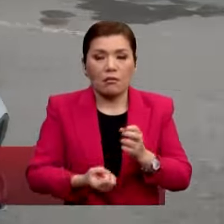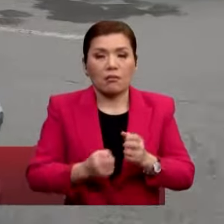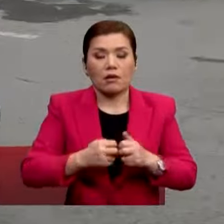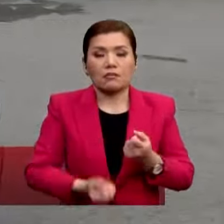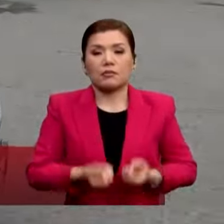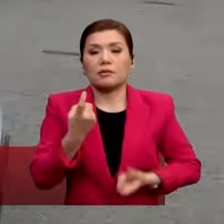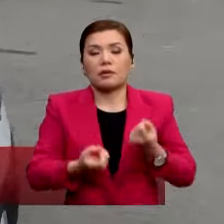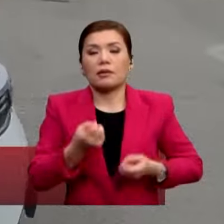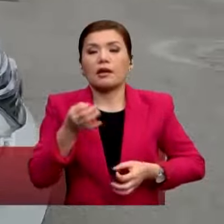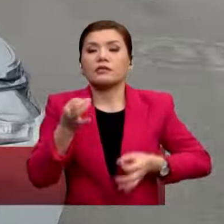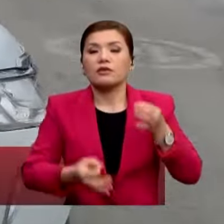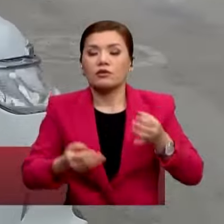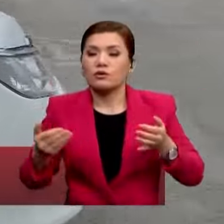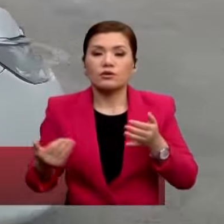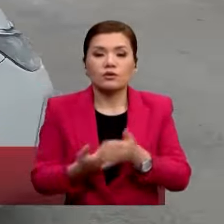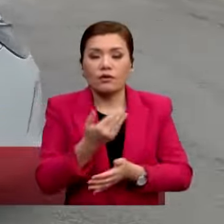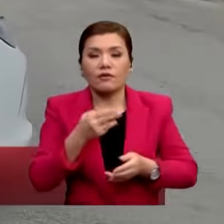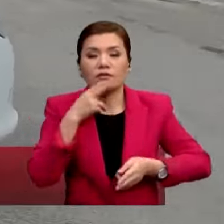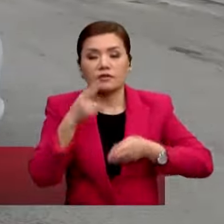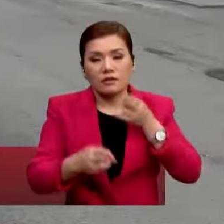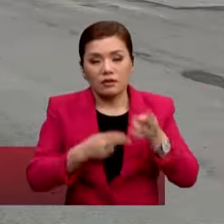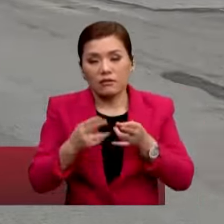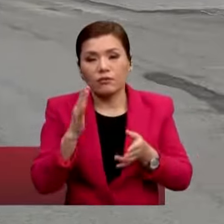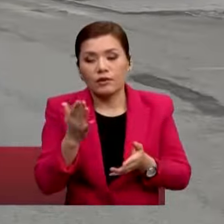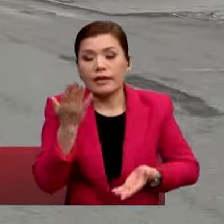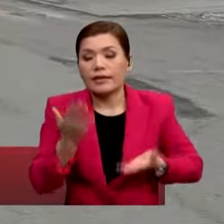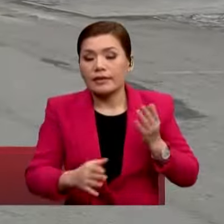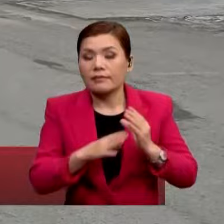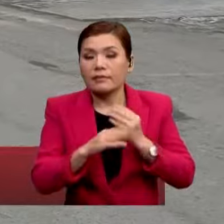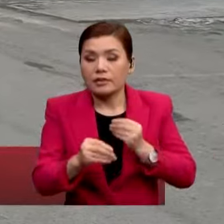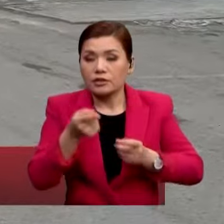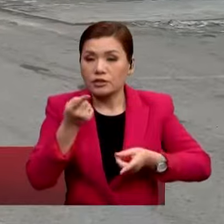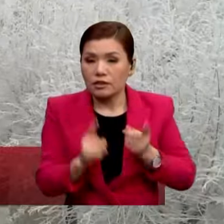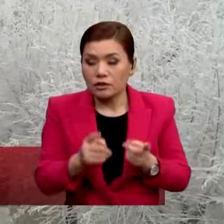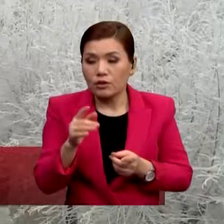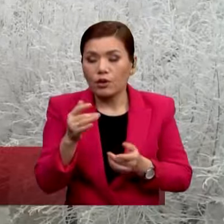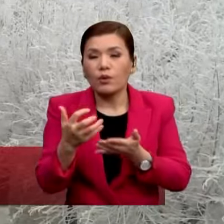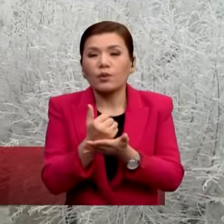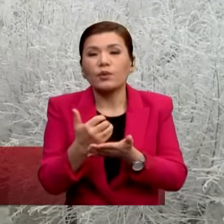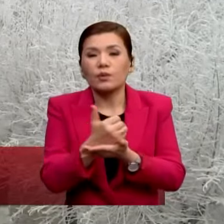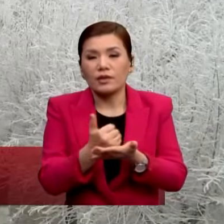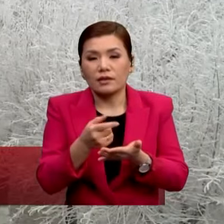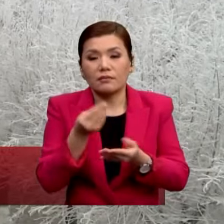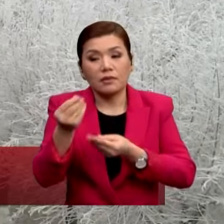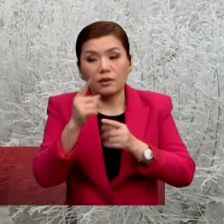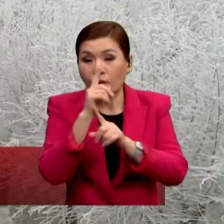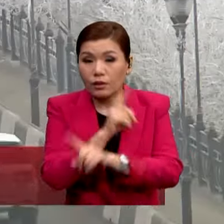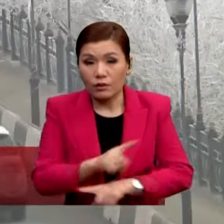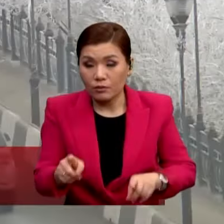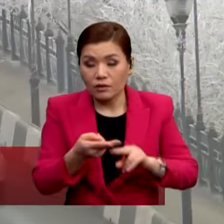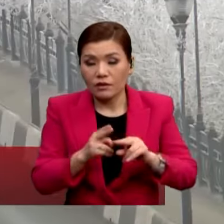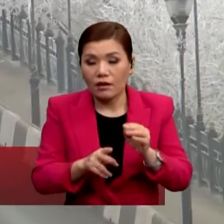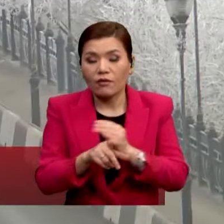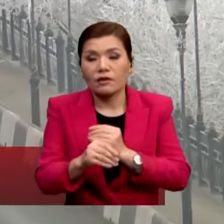азаматтың енді сотқа қайта шағымданудан басқа амалы жоқ. Егер көліктің шын мәнінде утилизациялық алымы төленбеген болса,